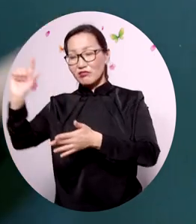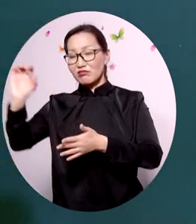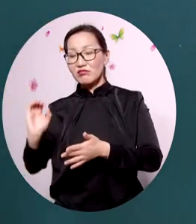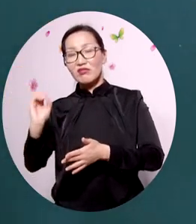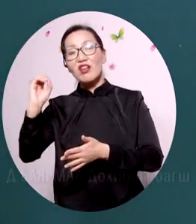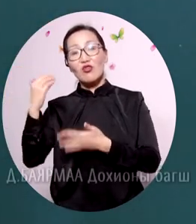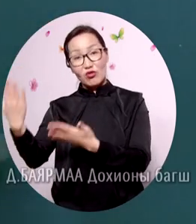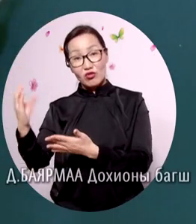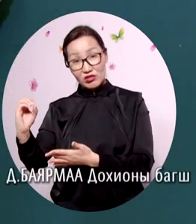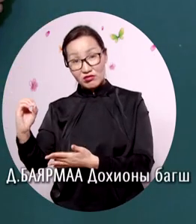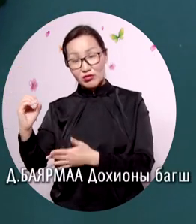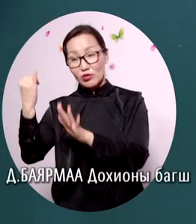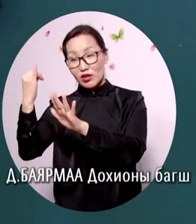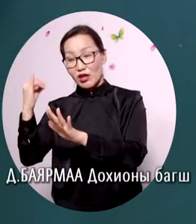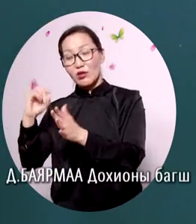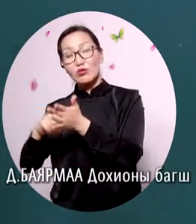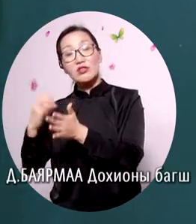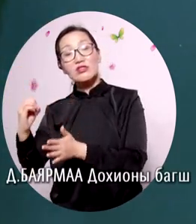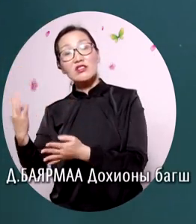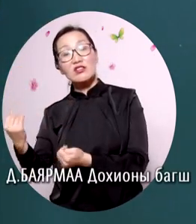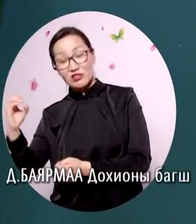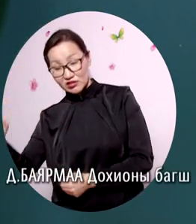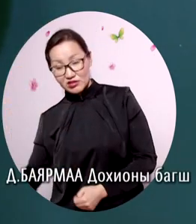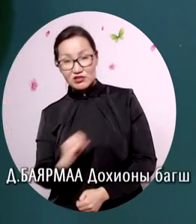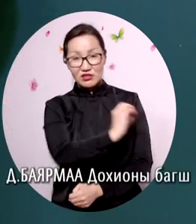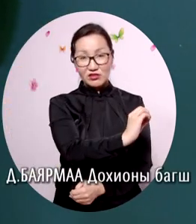За тэг. Тэг нь 6 нь тэг.